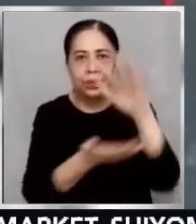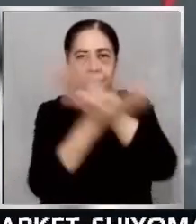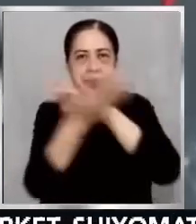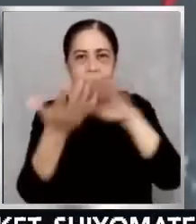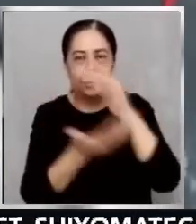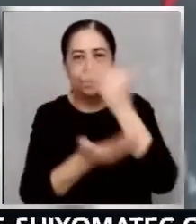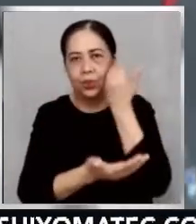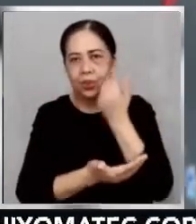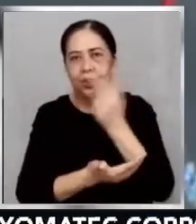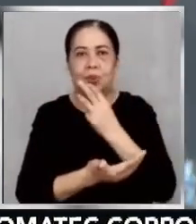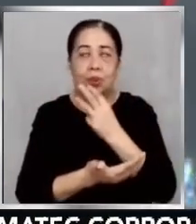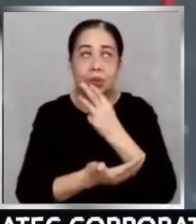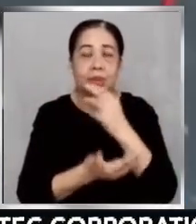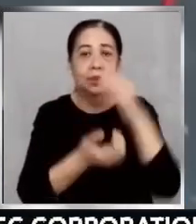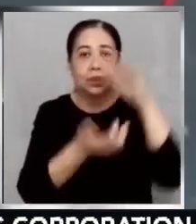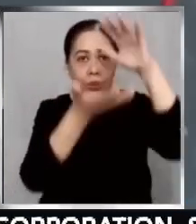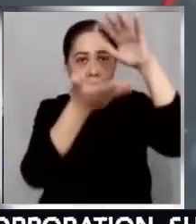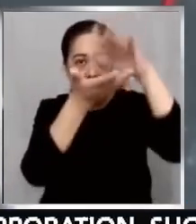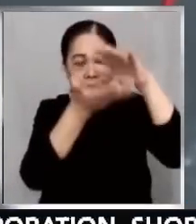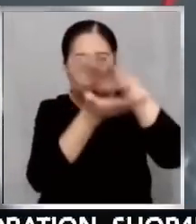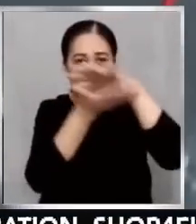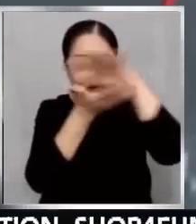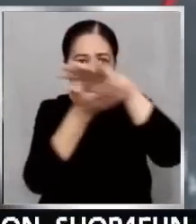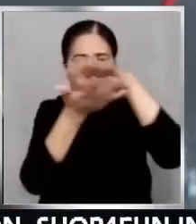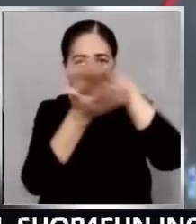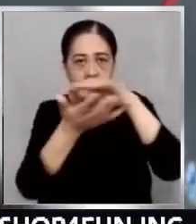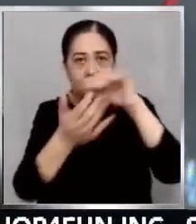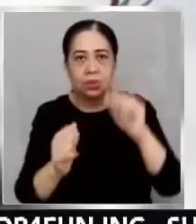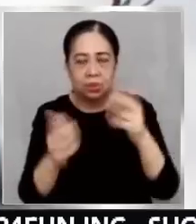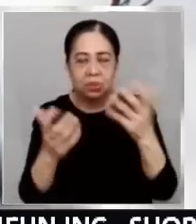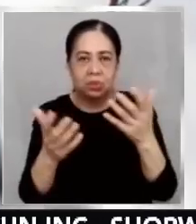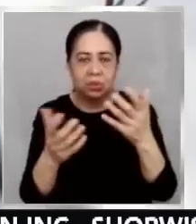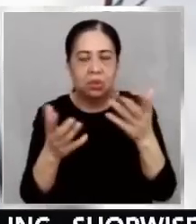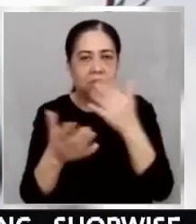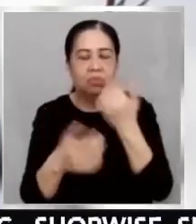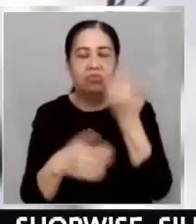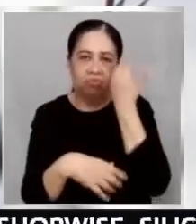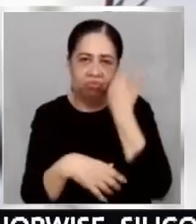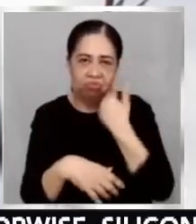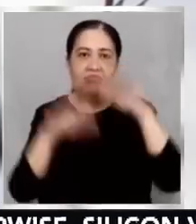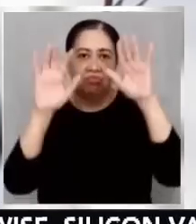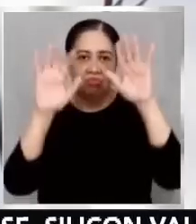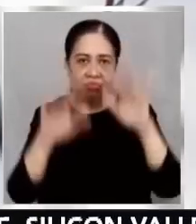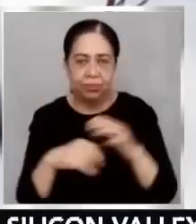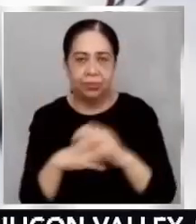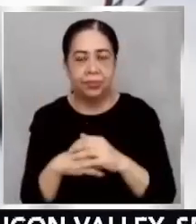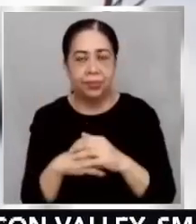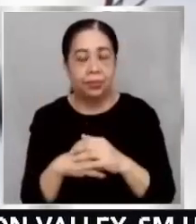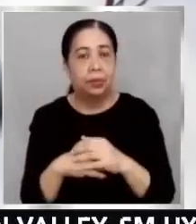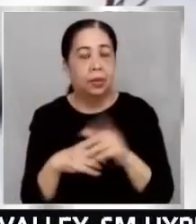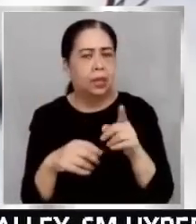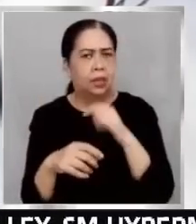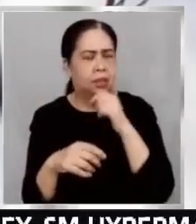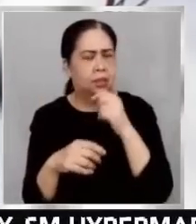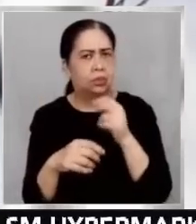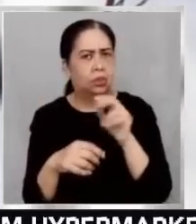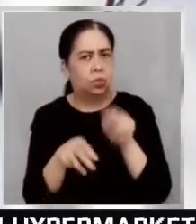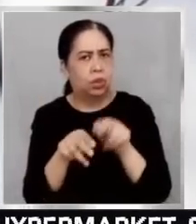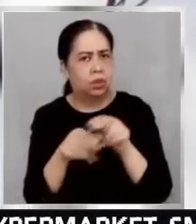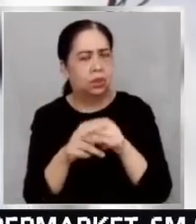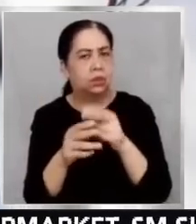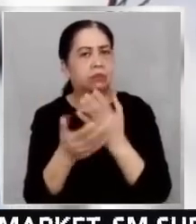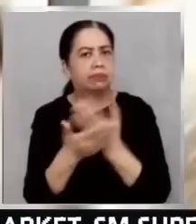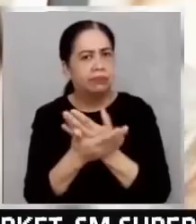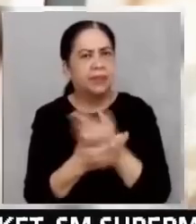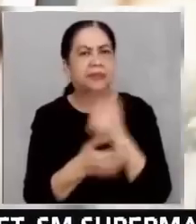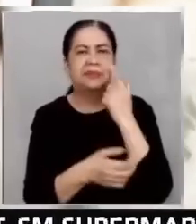natin. So, less likely din yung mga pag-ulan. Bagamat hindi raw ito karaniwan, hindi naman na daw ito